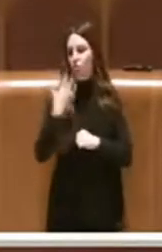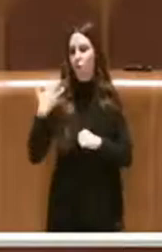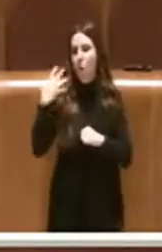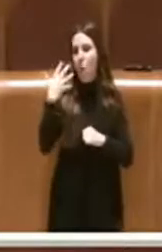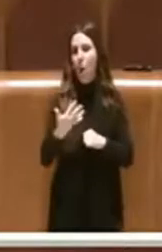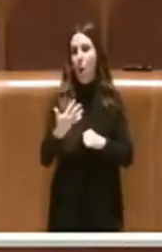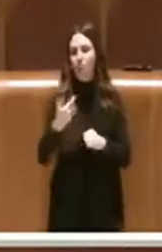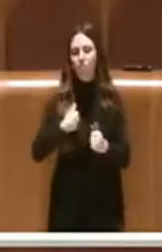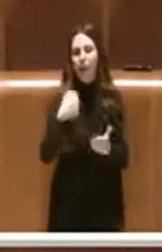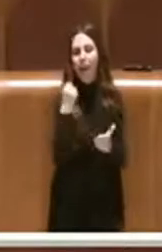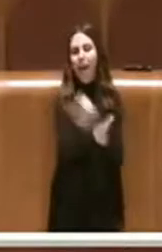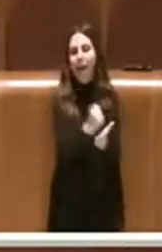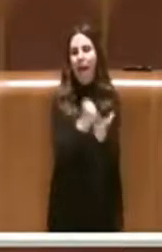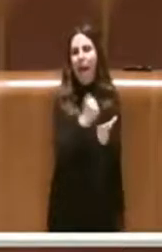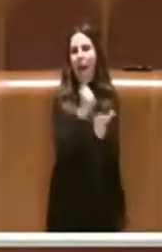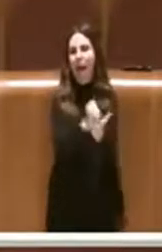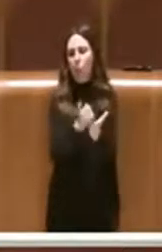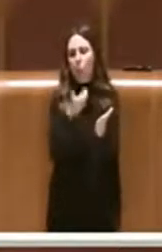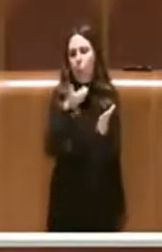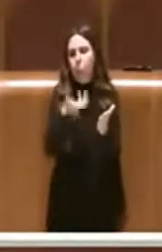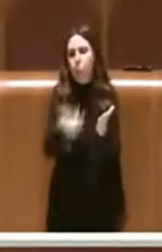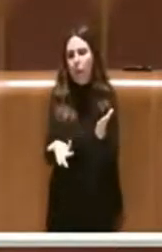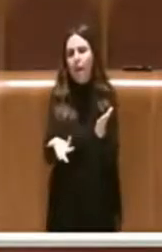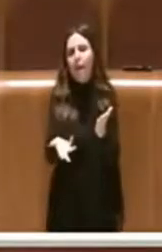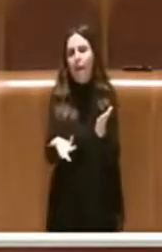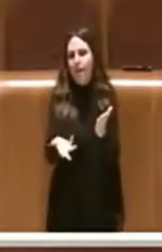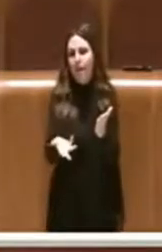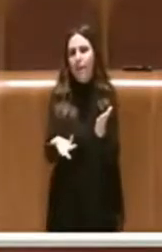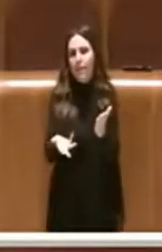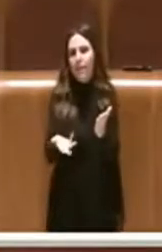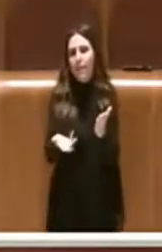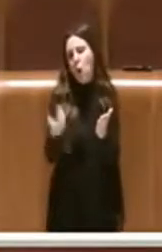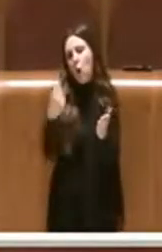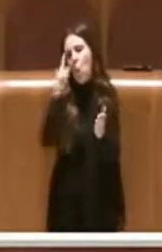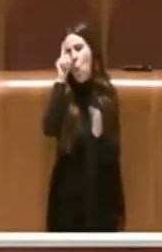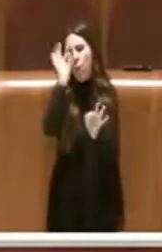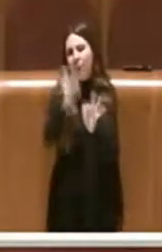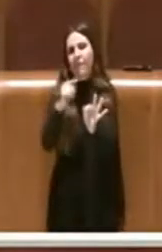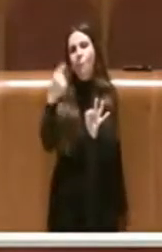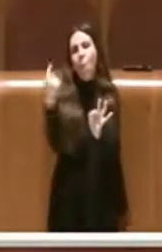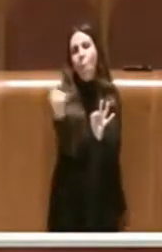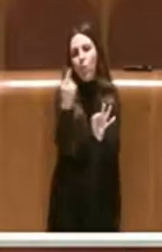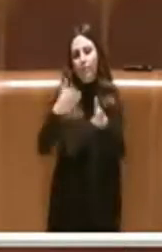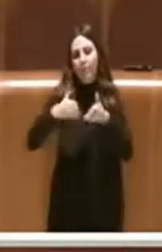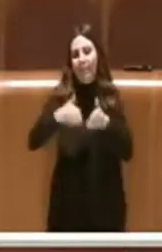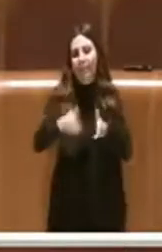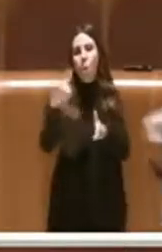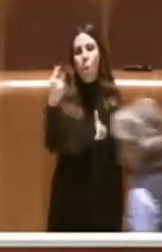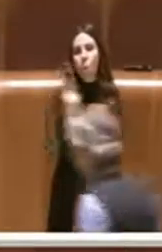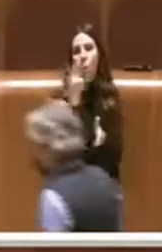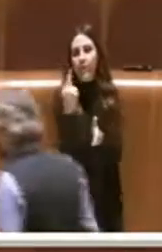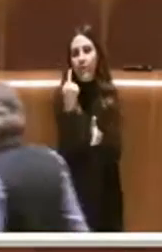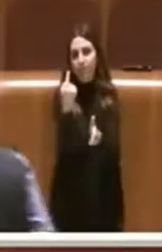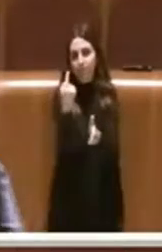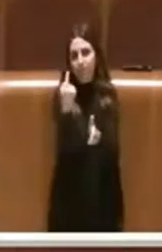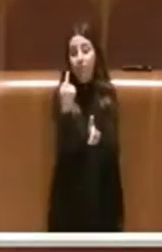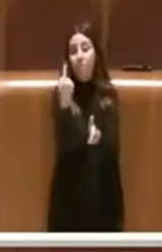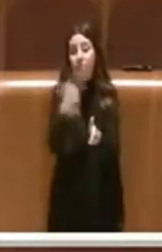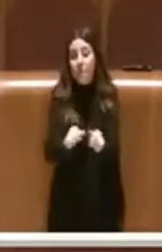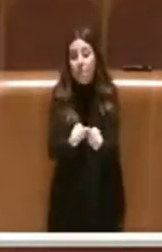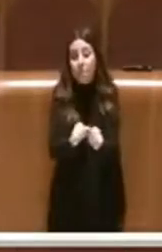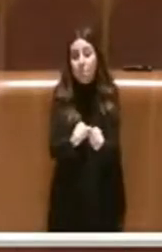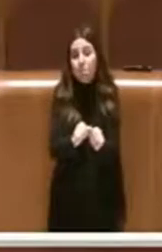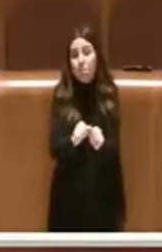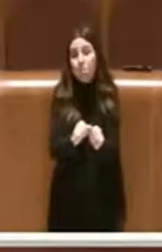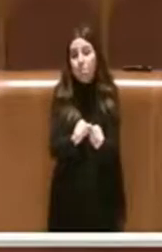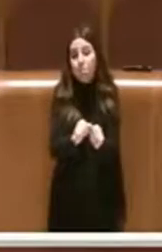atti in quest'Aula che vanno in un'unica direzione, che è quella su cui stiamo approvando